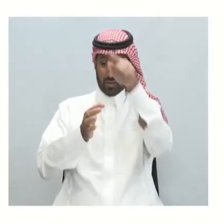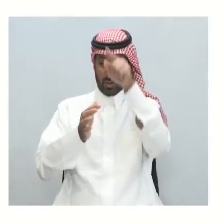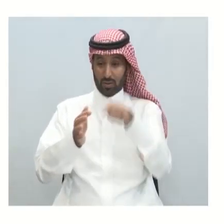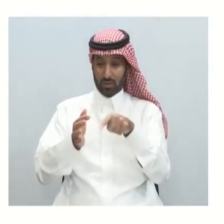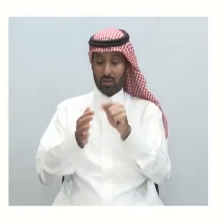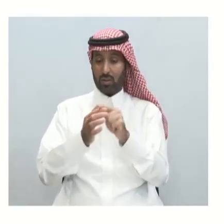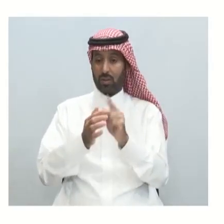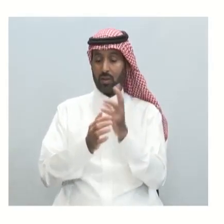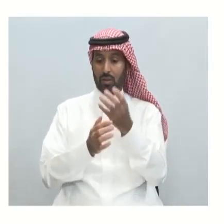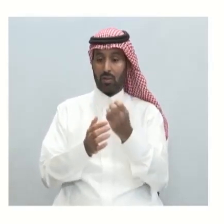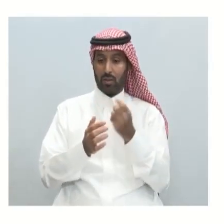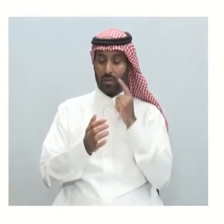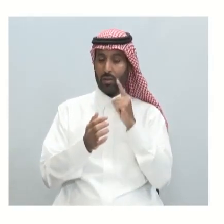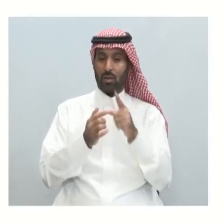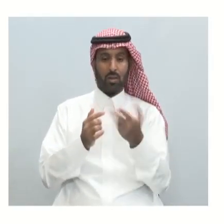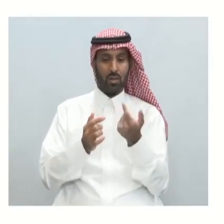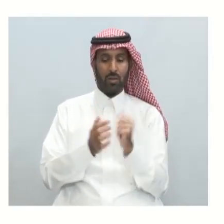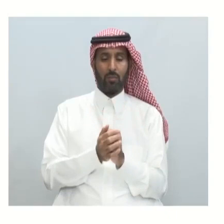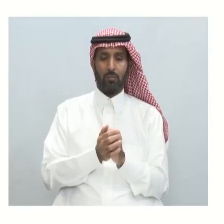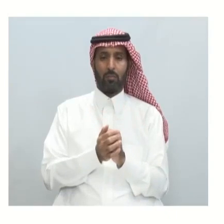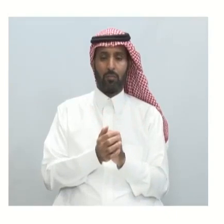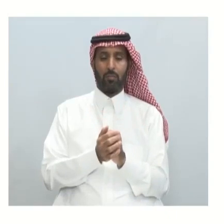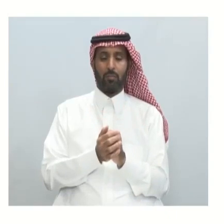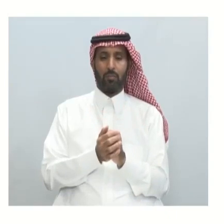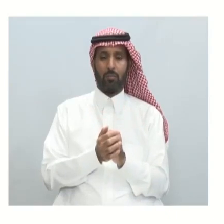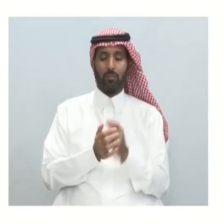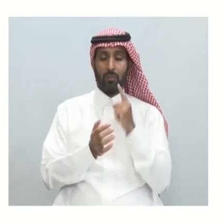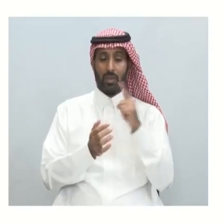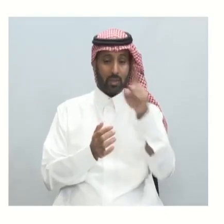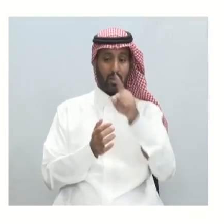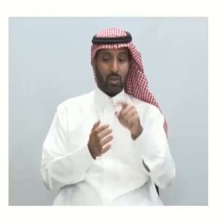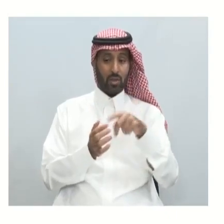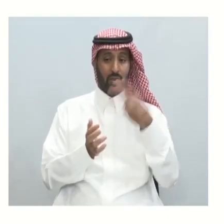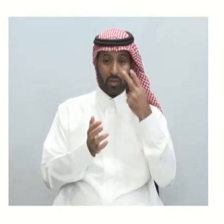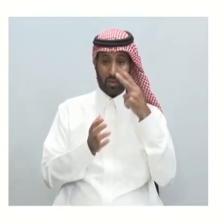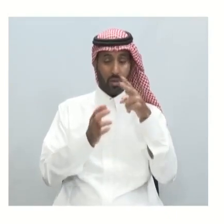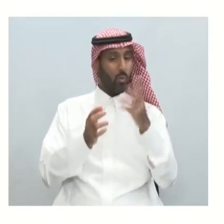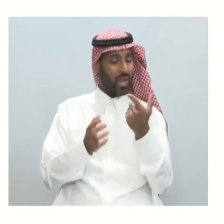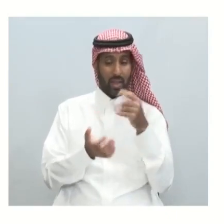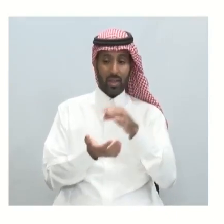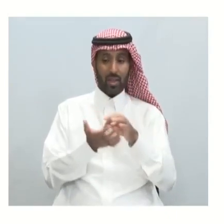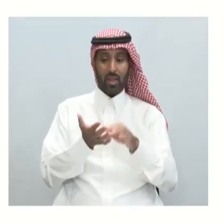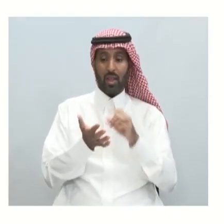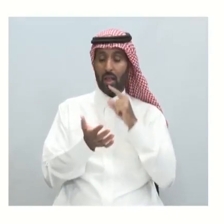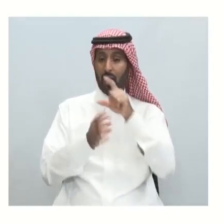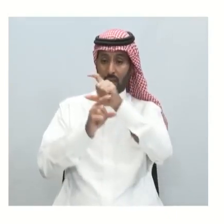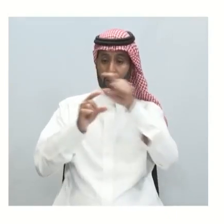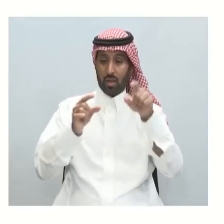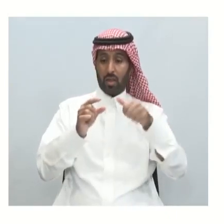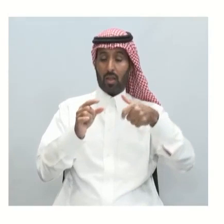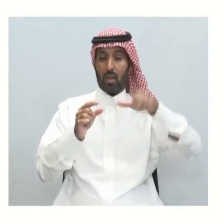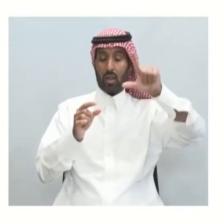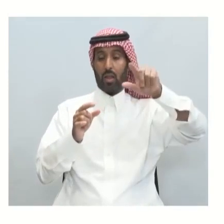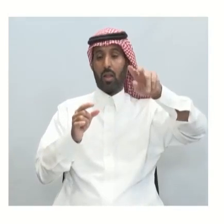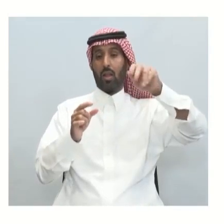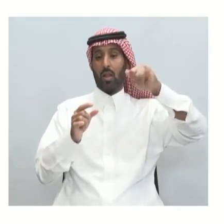اليمين حتى استخرج القيمه السؤال الثاني في هذا الشكل اين سيكون مكان ال اي